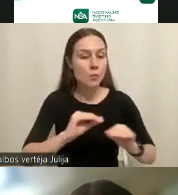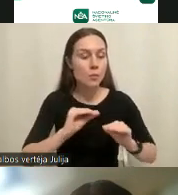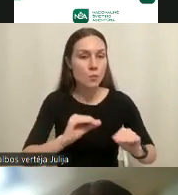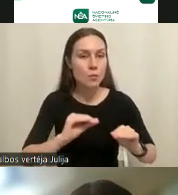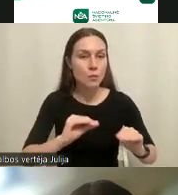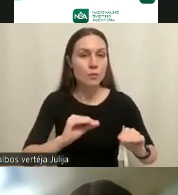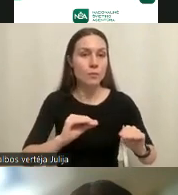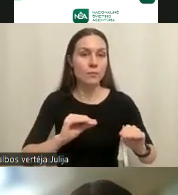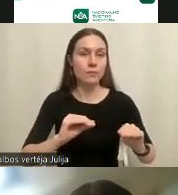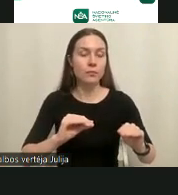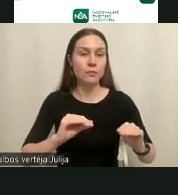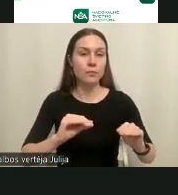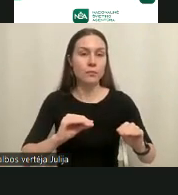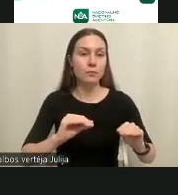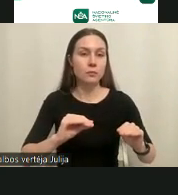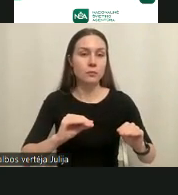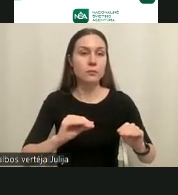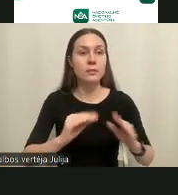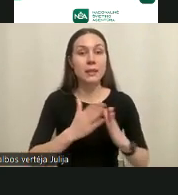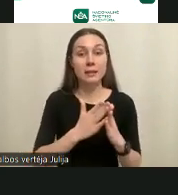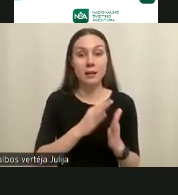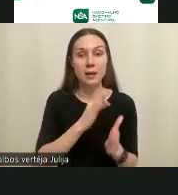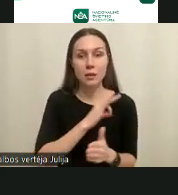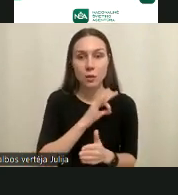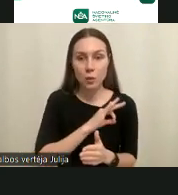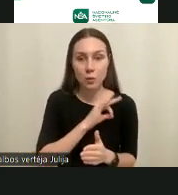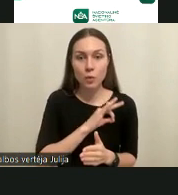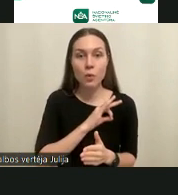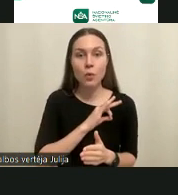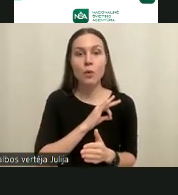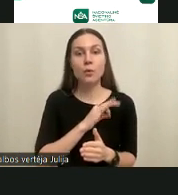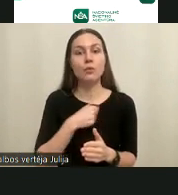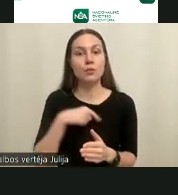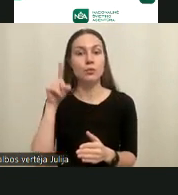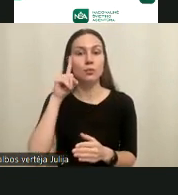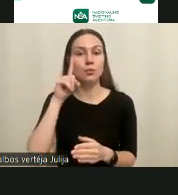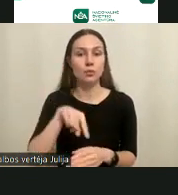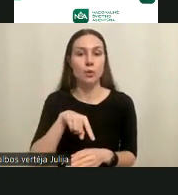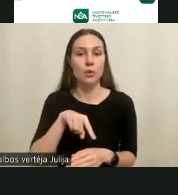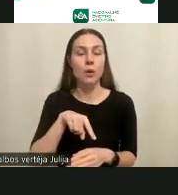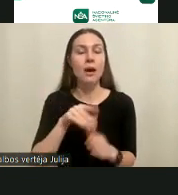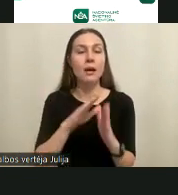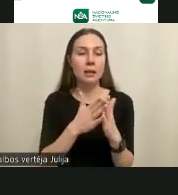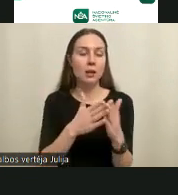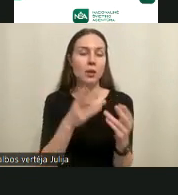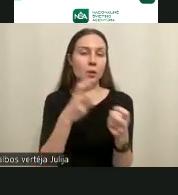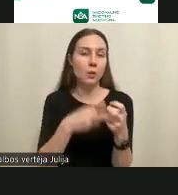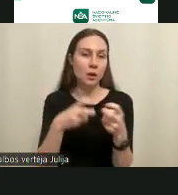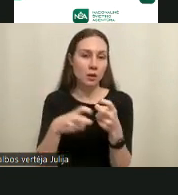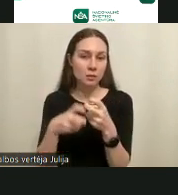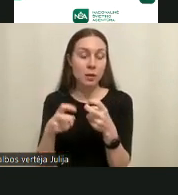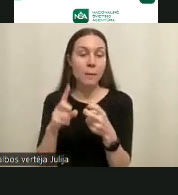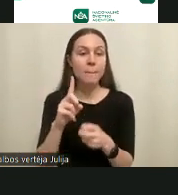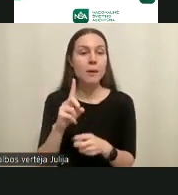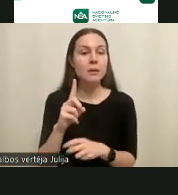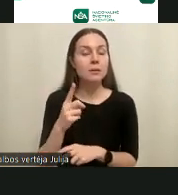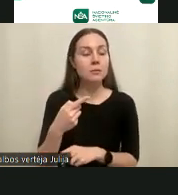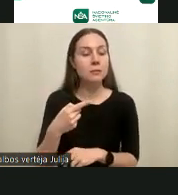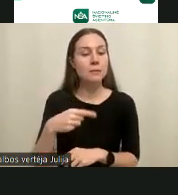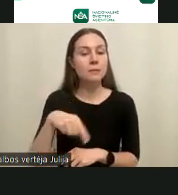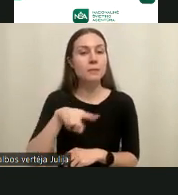ko nors ir naudoju knygą ir ypač egzaminams, žinau, kad gadinamos knygos, bet mes tai darome, nes